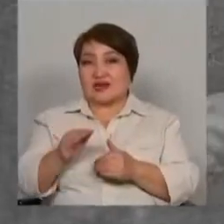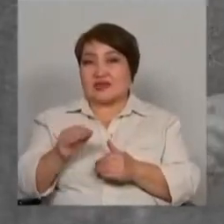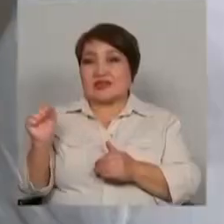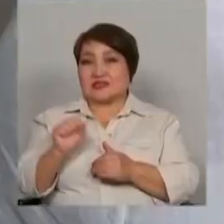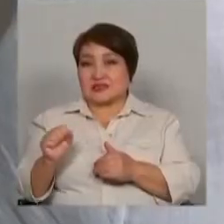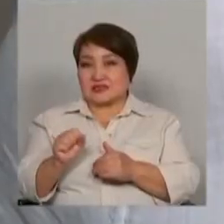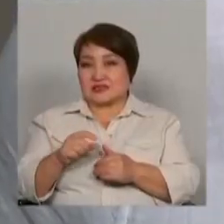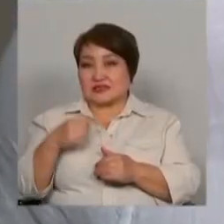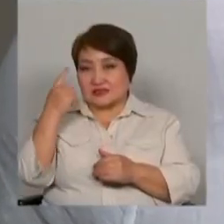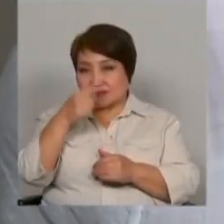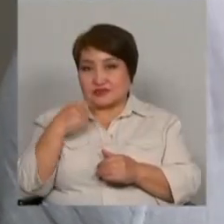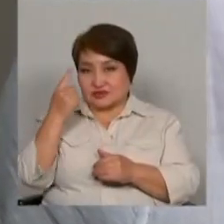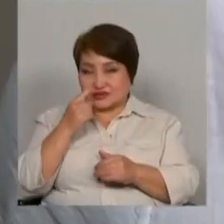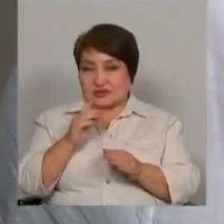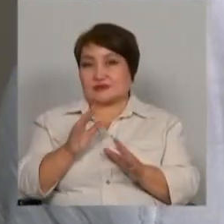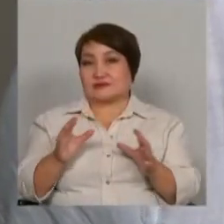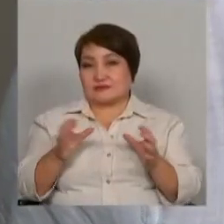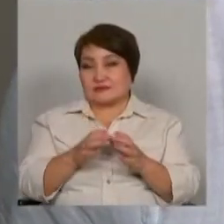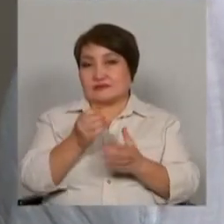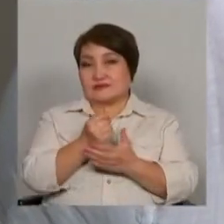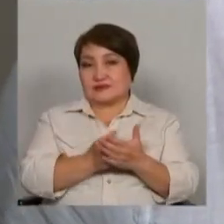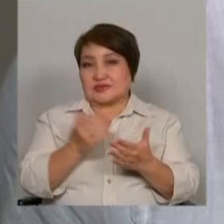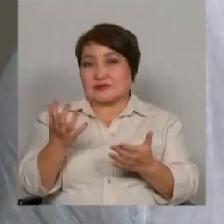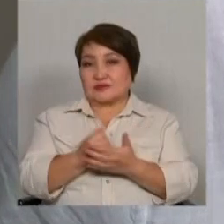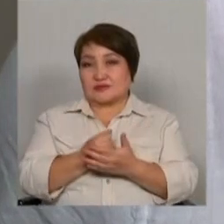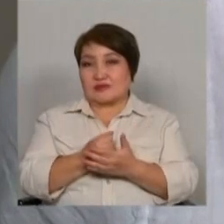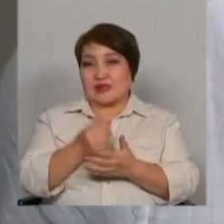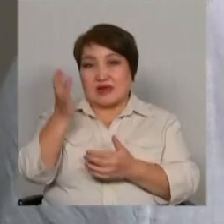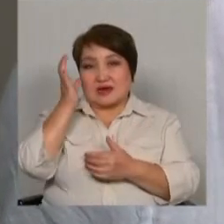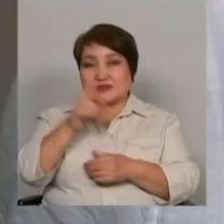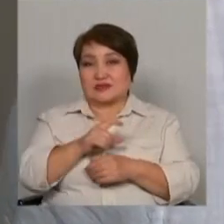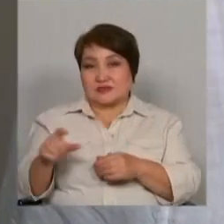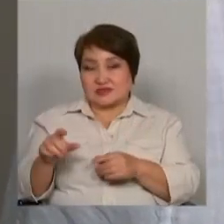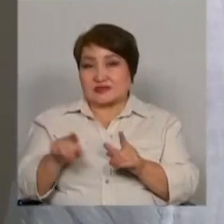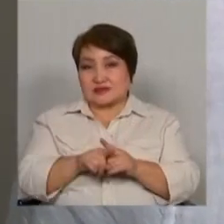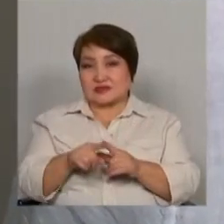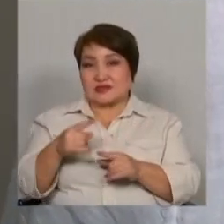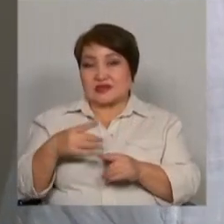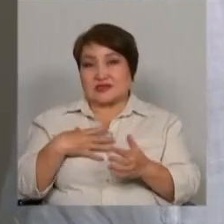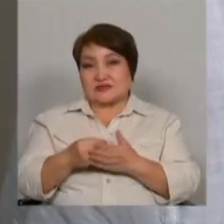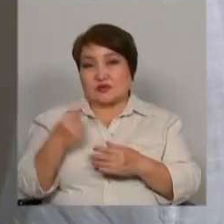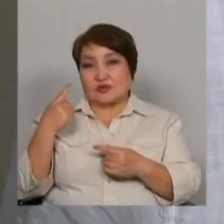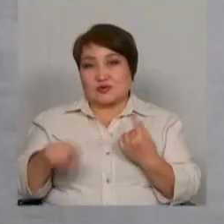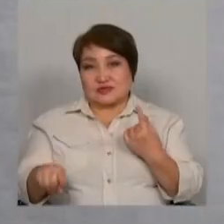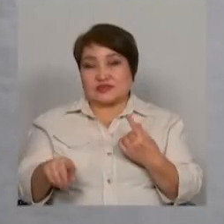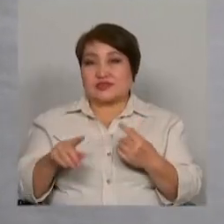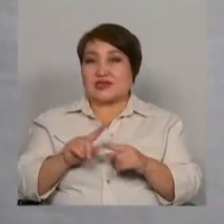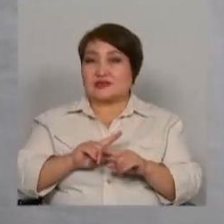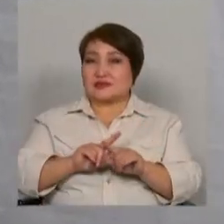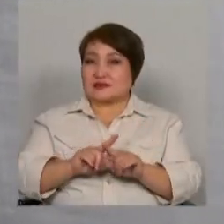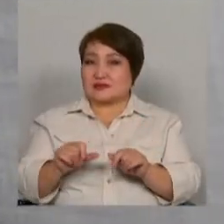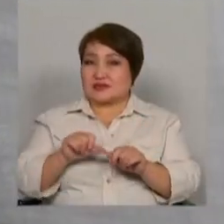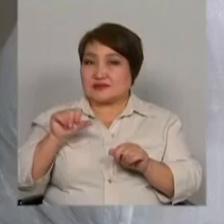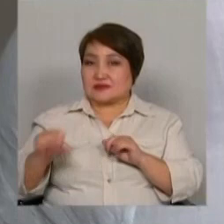табылыпты. Ғалымдардың, үлкен академиктердің жеке қоры деген болады. Қазір олында біздің архивте де жеке қорлар болады.